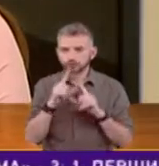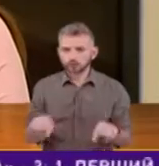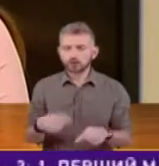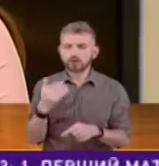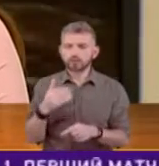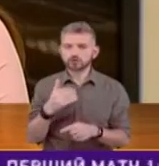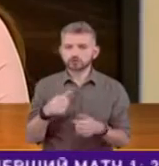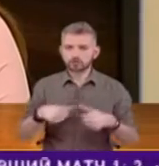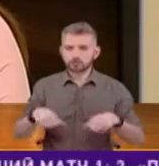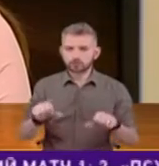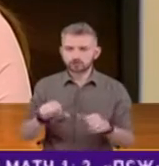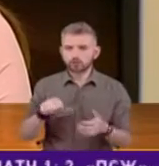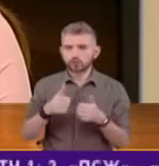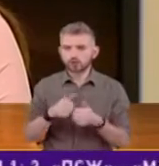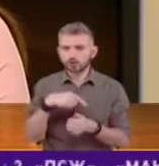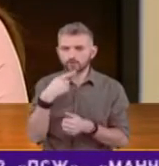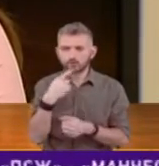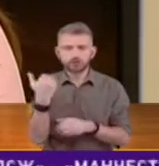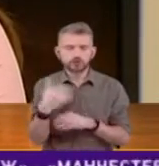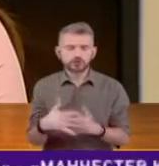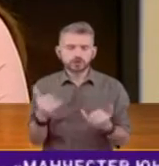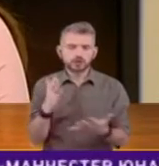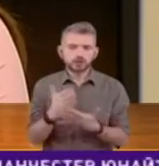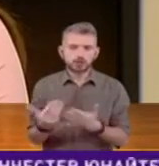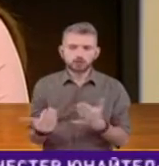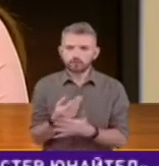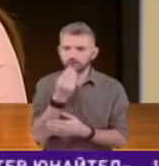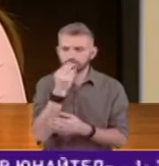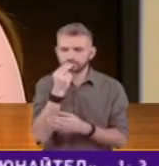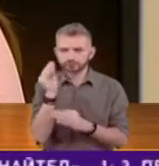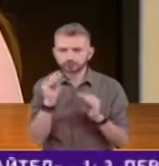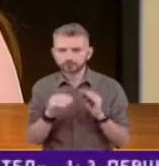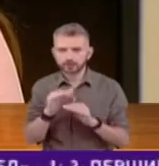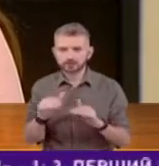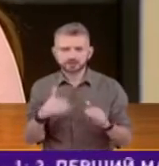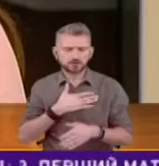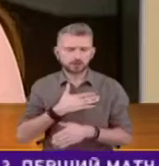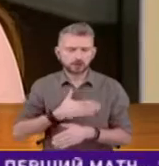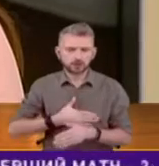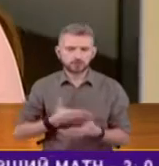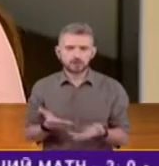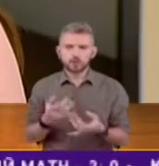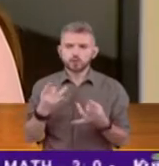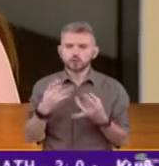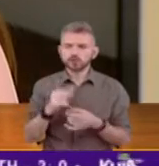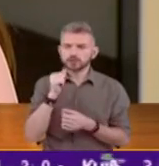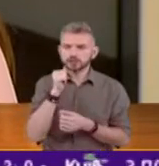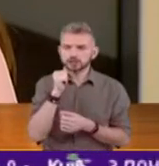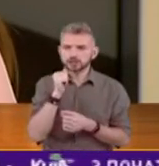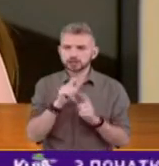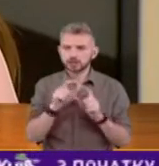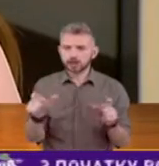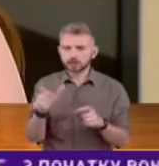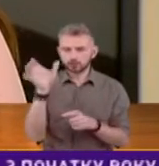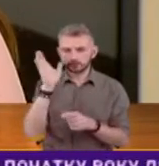вашої комісії, ваші колеги говорять про те, що вже зараз є нові рецептури, і діти будуть задоволені. Розкажіть, завтра заклади освіти